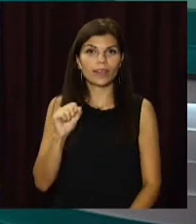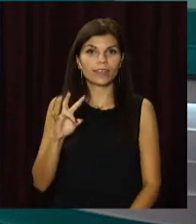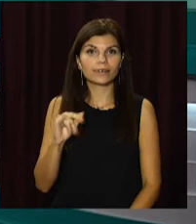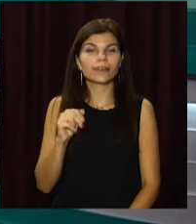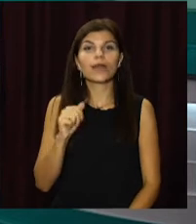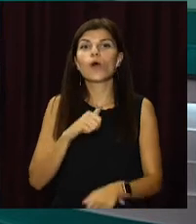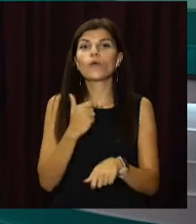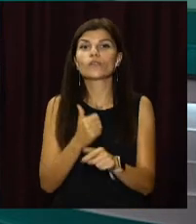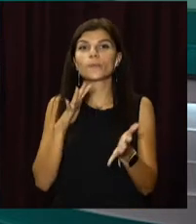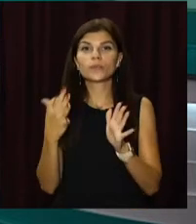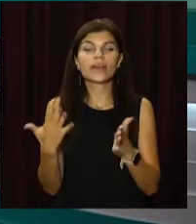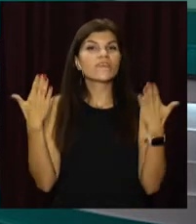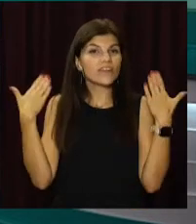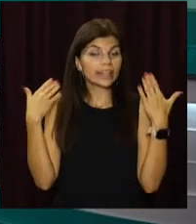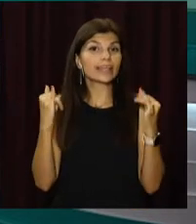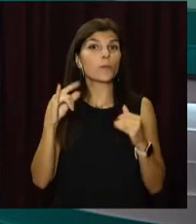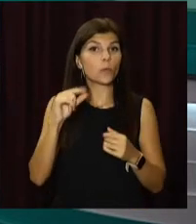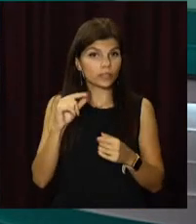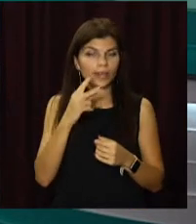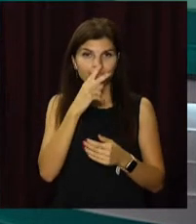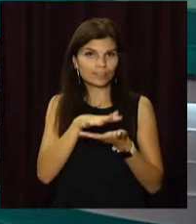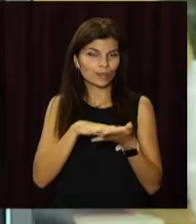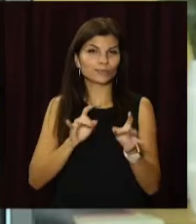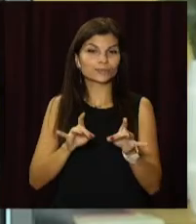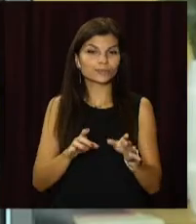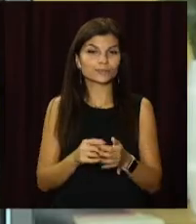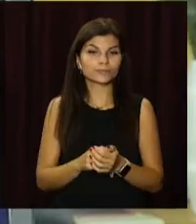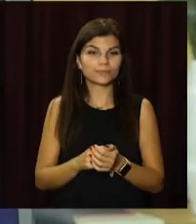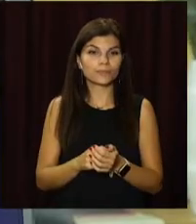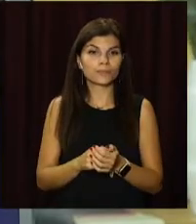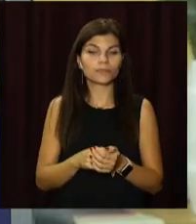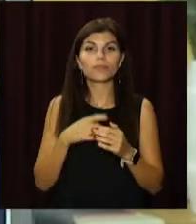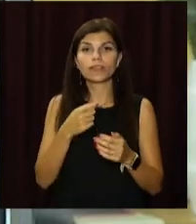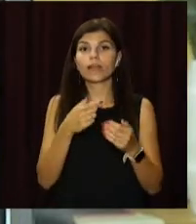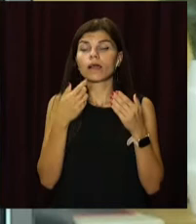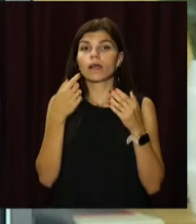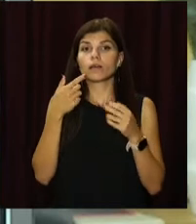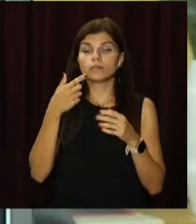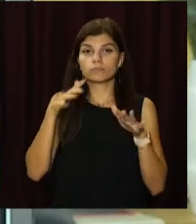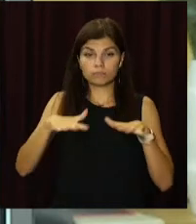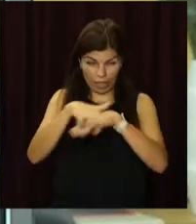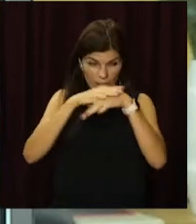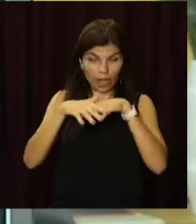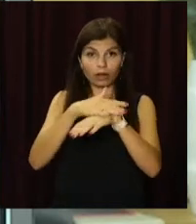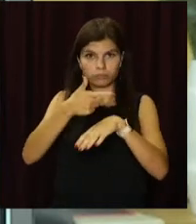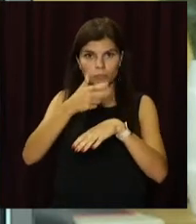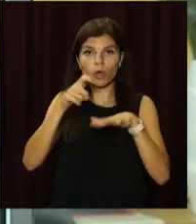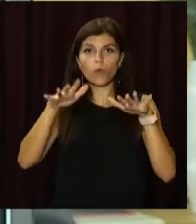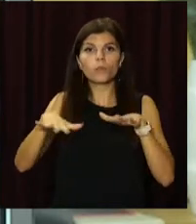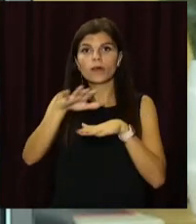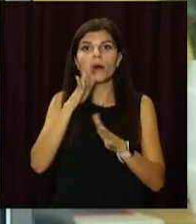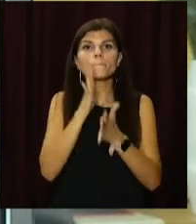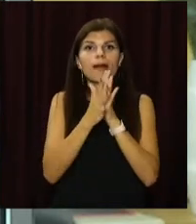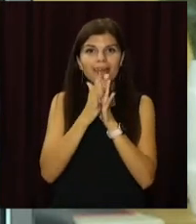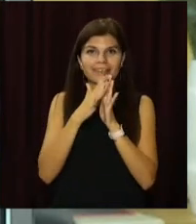Пуговкіна. І про головні події вихідних та понеділка дивіться далі. Відкрив вогонь серед натовпу. У Дніпрі в одному з парків